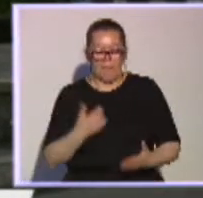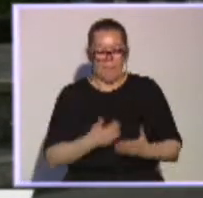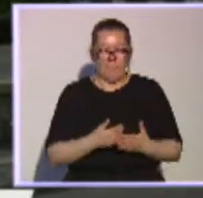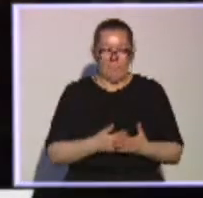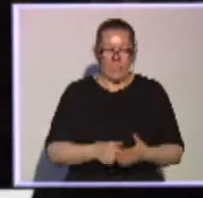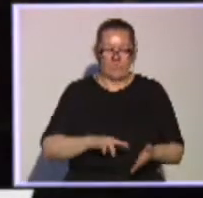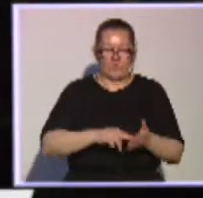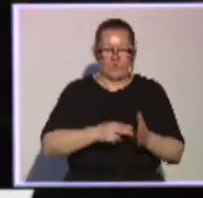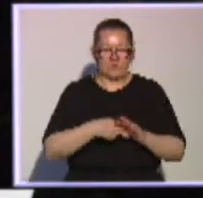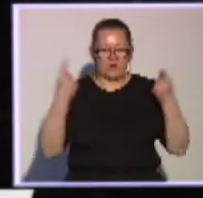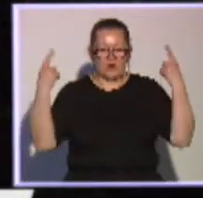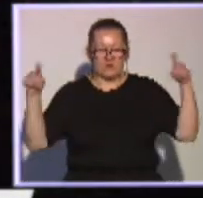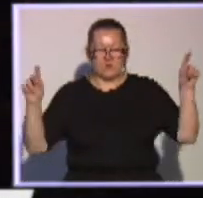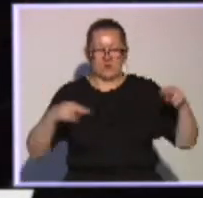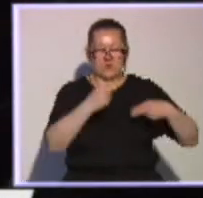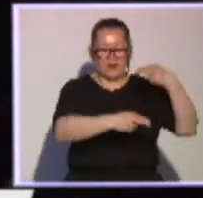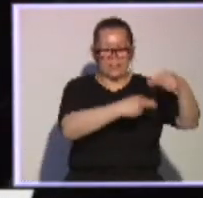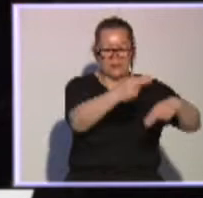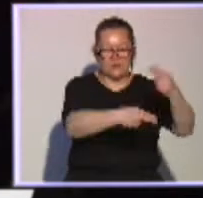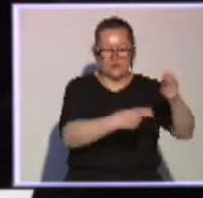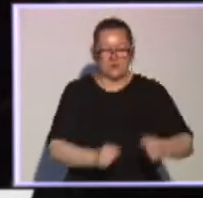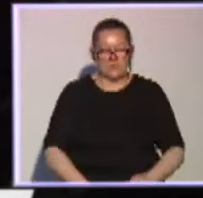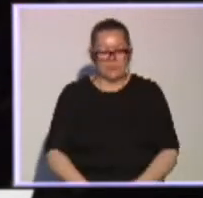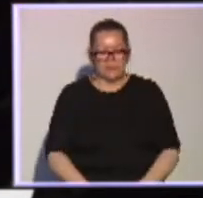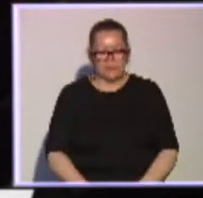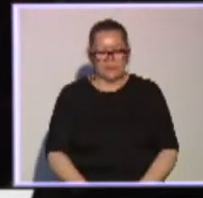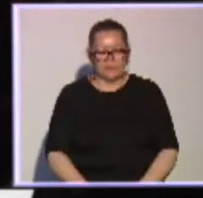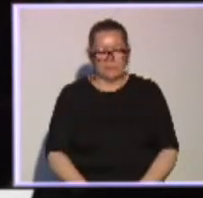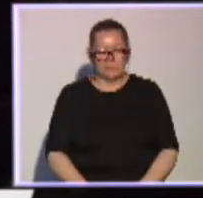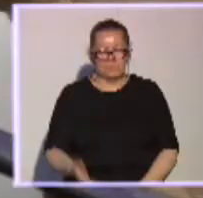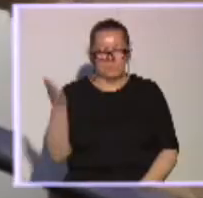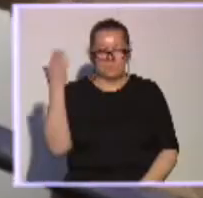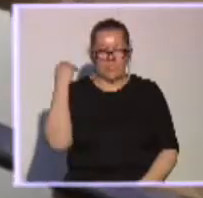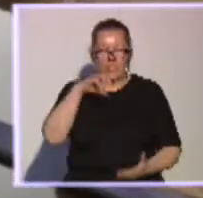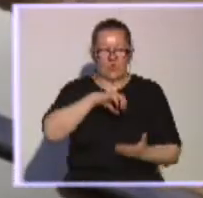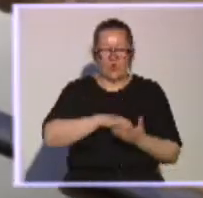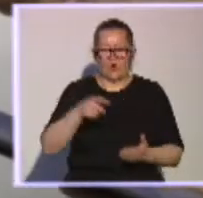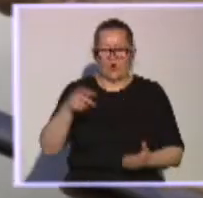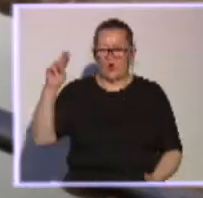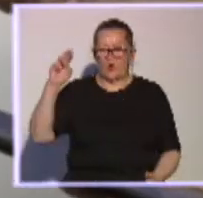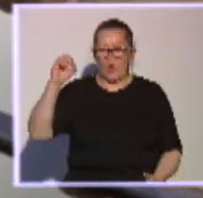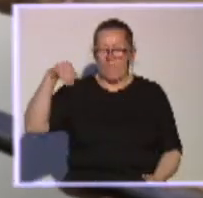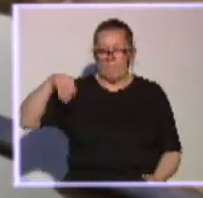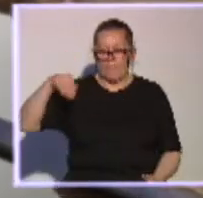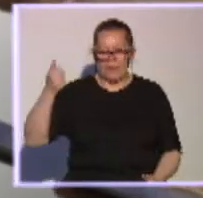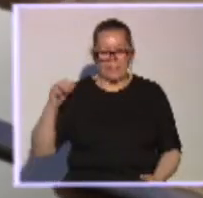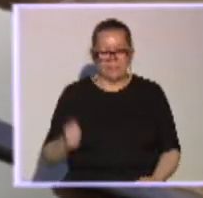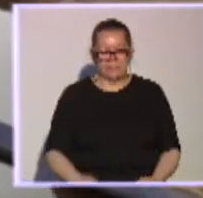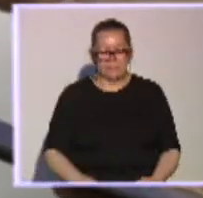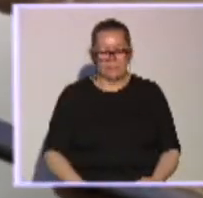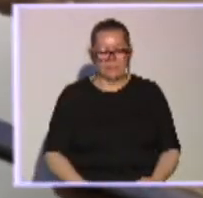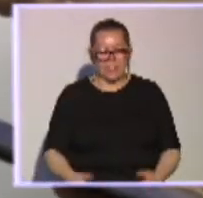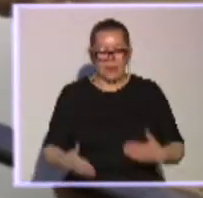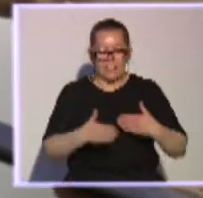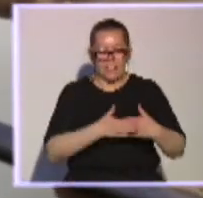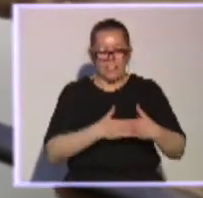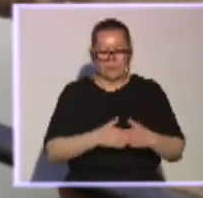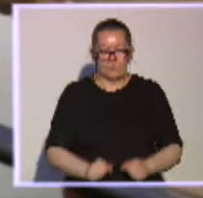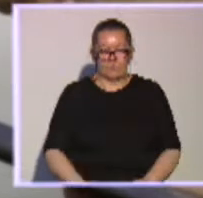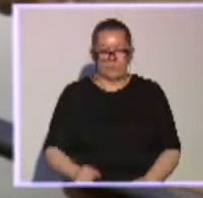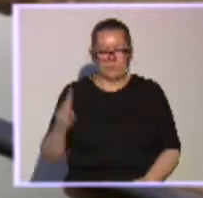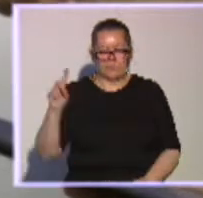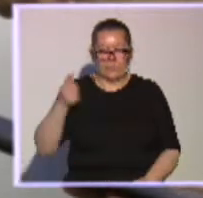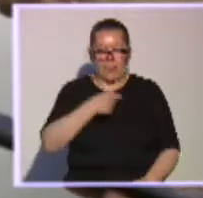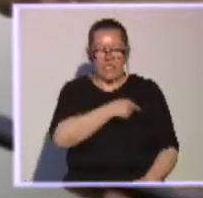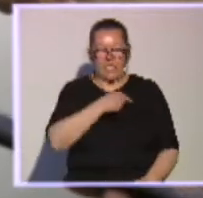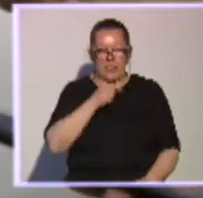evenimentului cultural devenit tradițional pentru fosta reședință a Romanațiului. Suntem prezenți alături de municipiul Caracal în acest